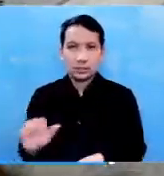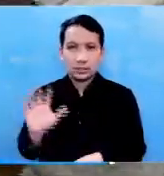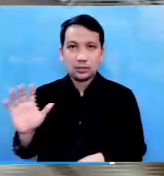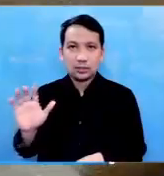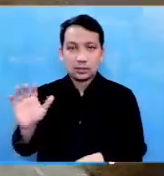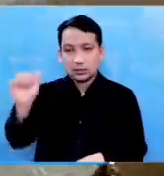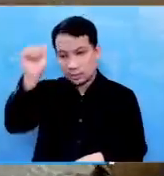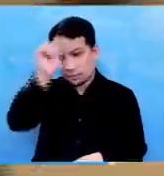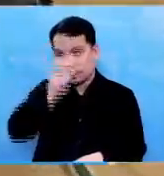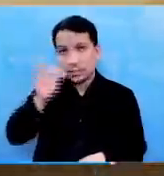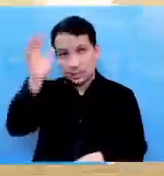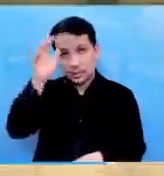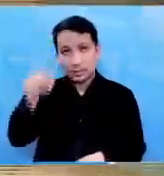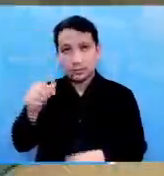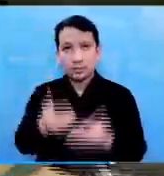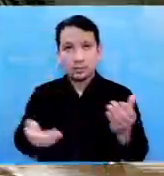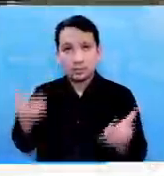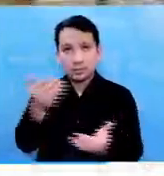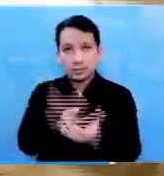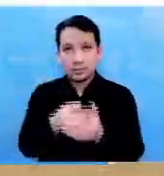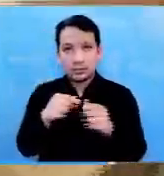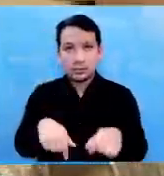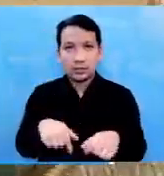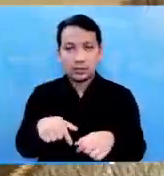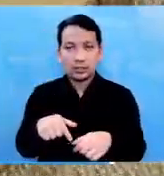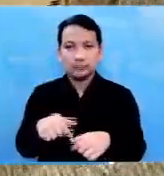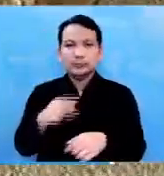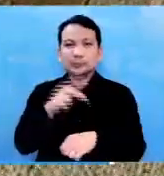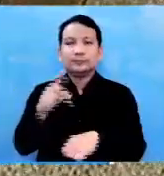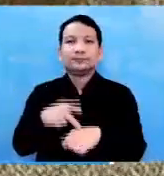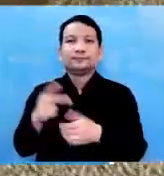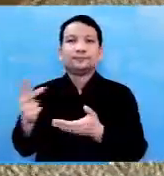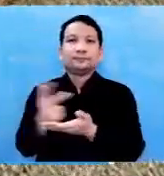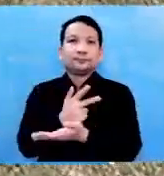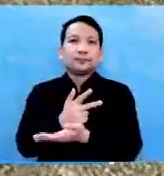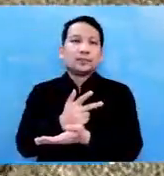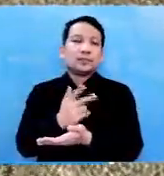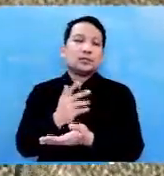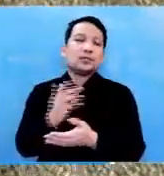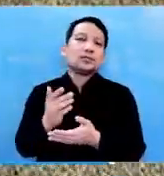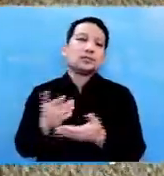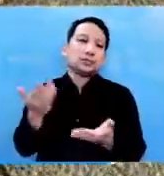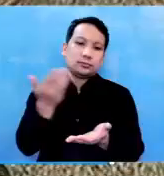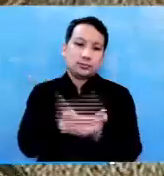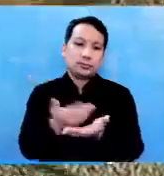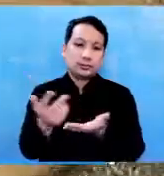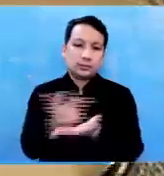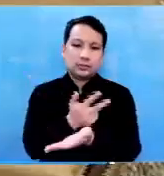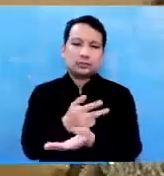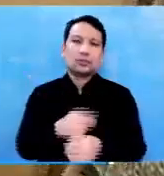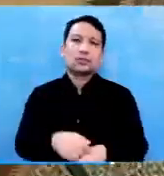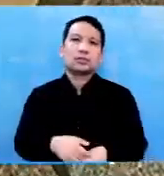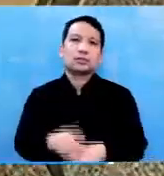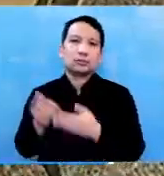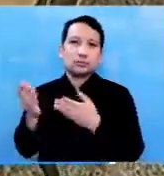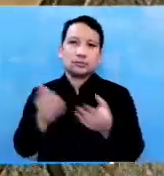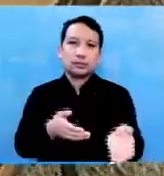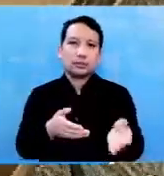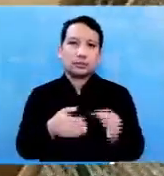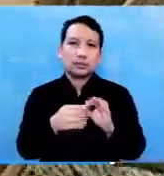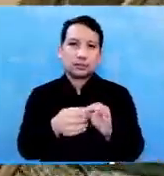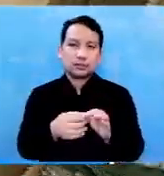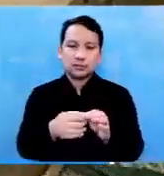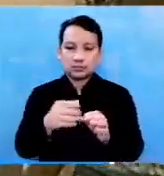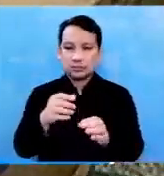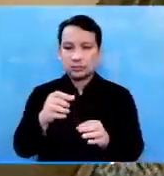he arrived in the Philippines 3 weeks ago. And directly, he was brought there by his boss. And